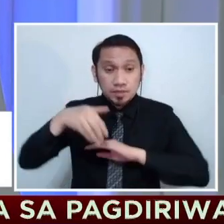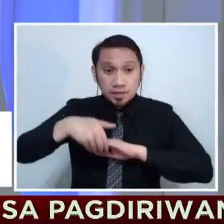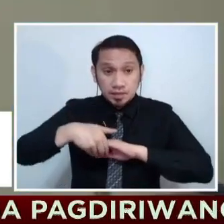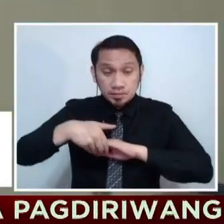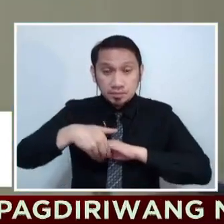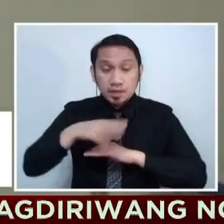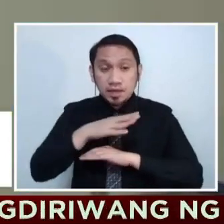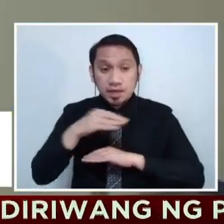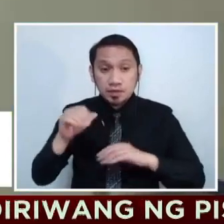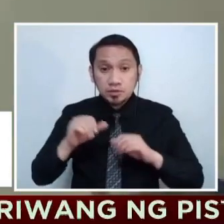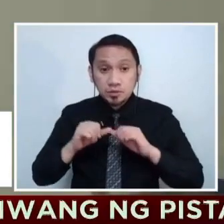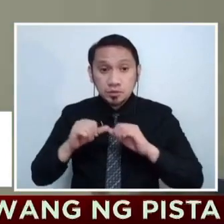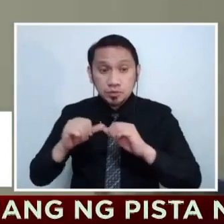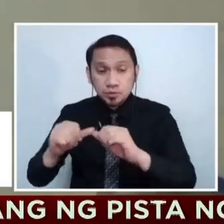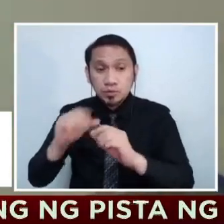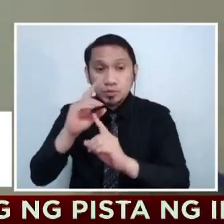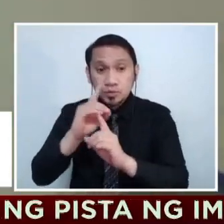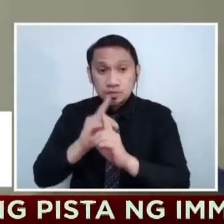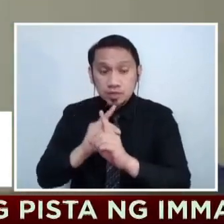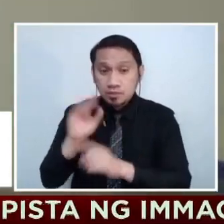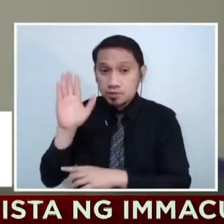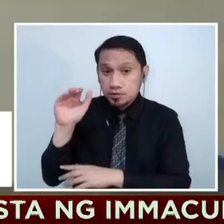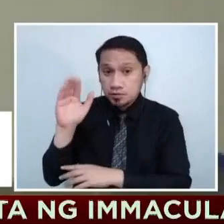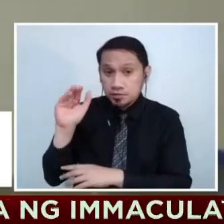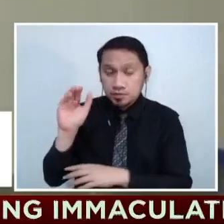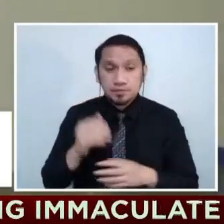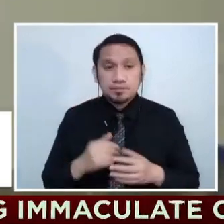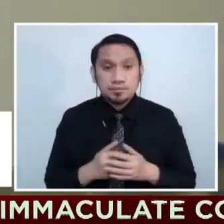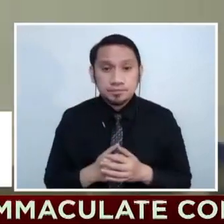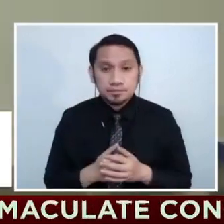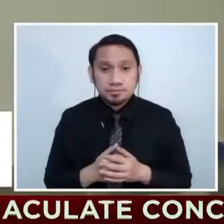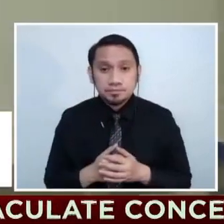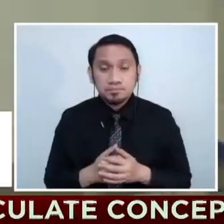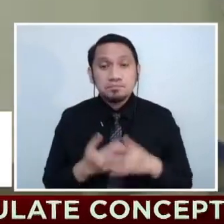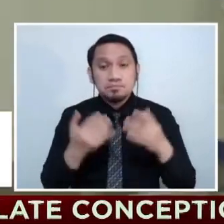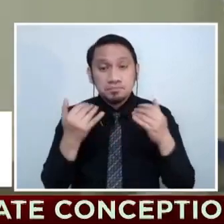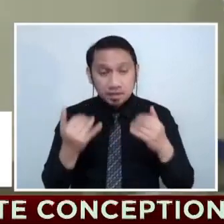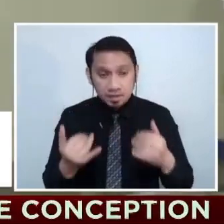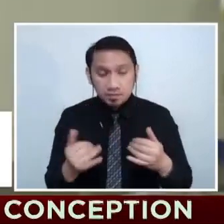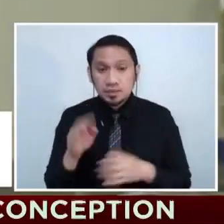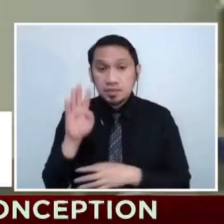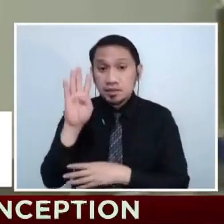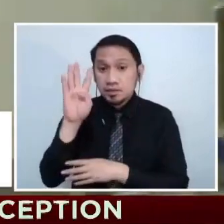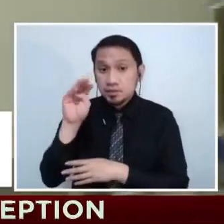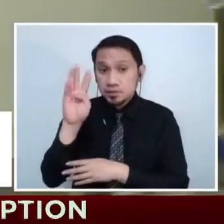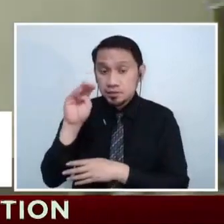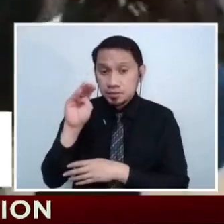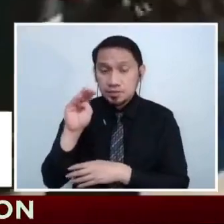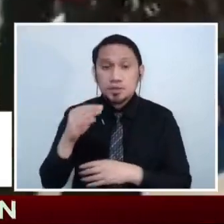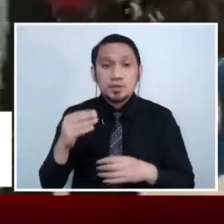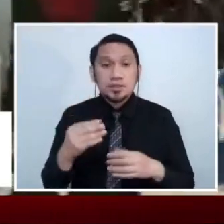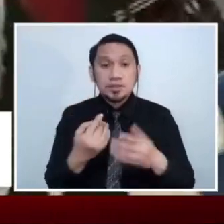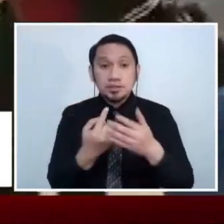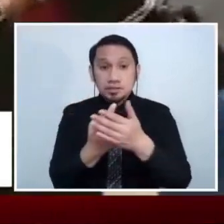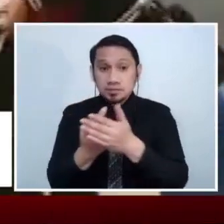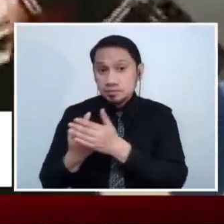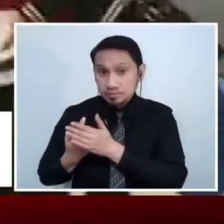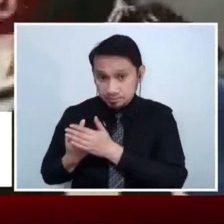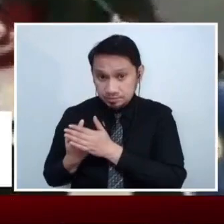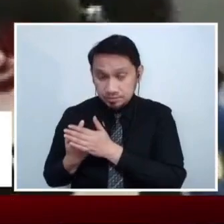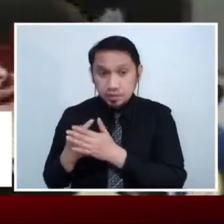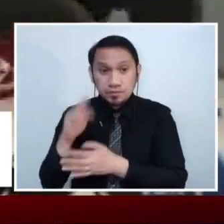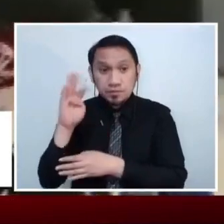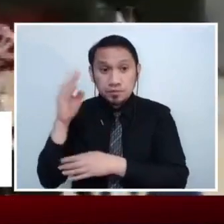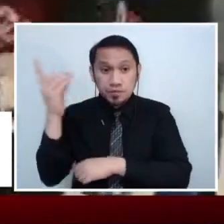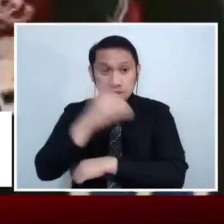tatagal ito hanggang December 15. Dahil po dito, sasailalim sa 14 na araw na quarantine ang